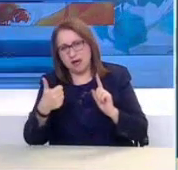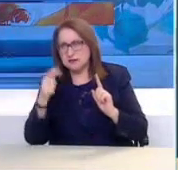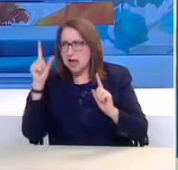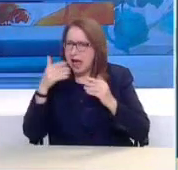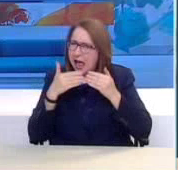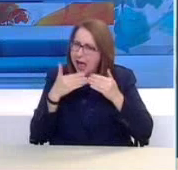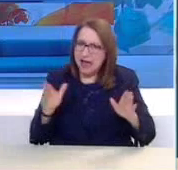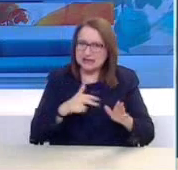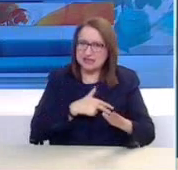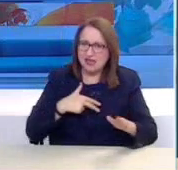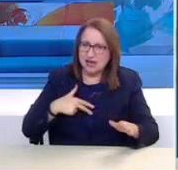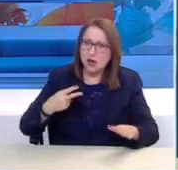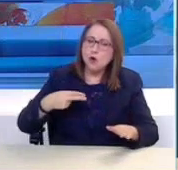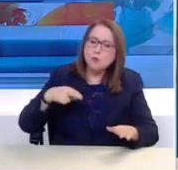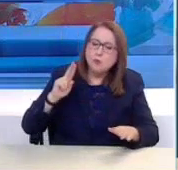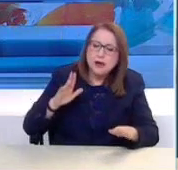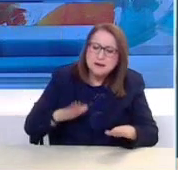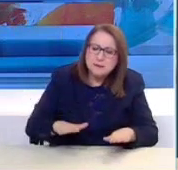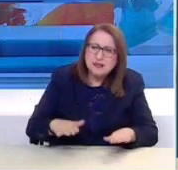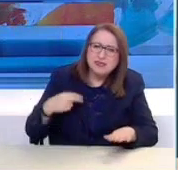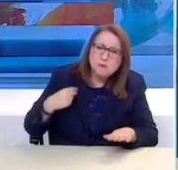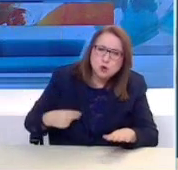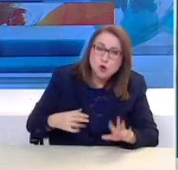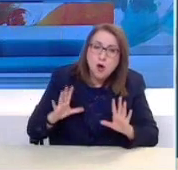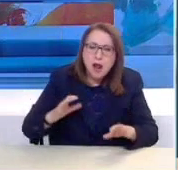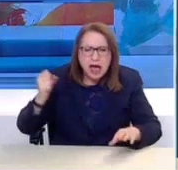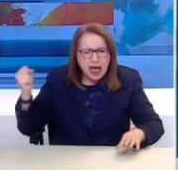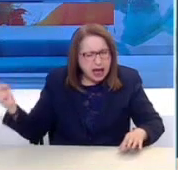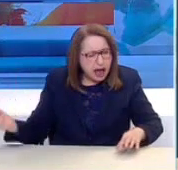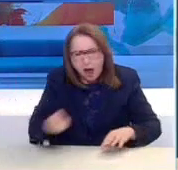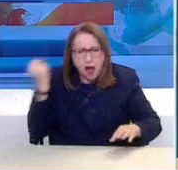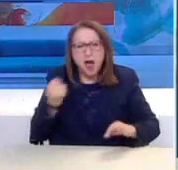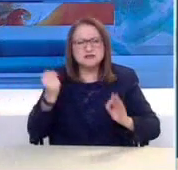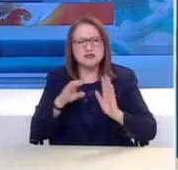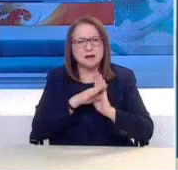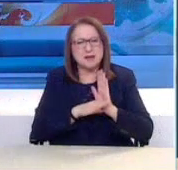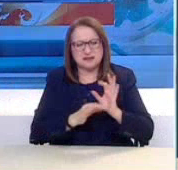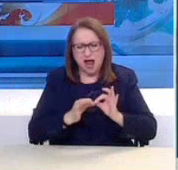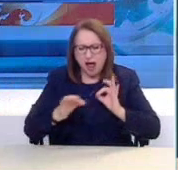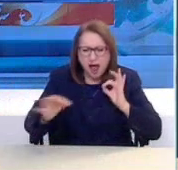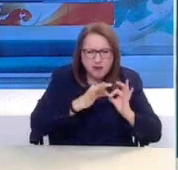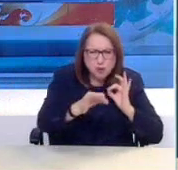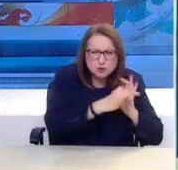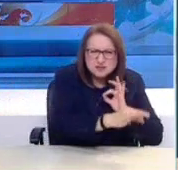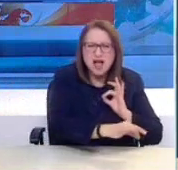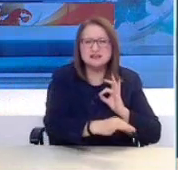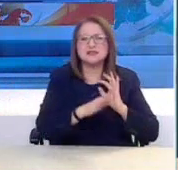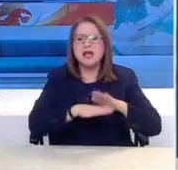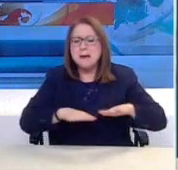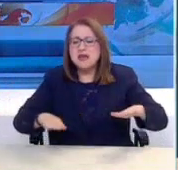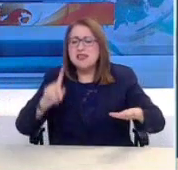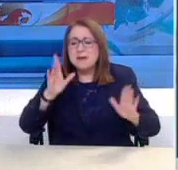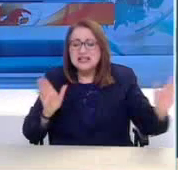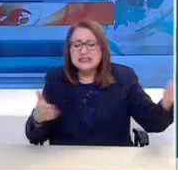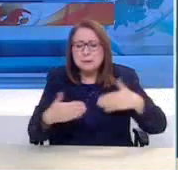παιδιά, αλλά με πάρα πολύ αυστηρούς κανόνες. Μέτρα υγιεινής, αποστάσεις, μέγιστο αριθμό παιδιών ανά